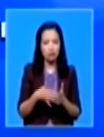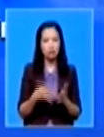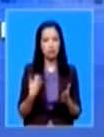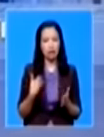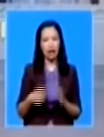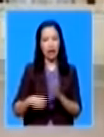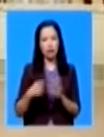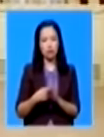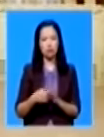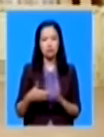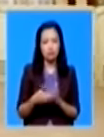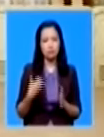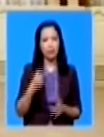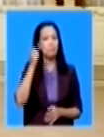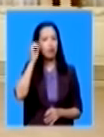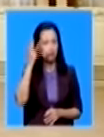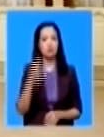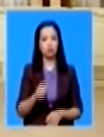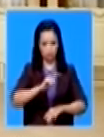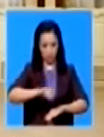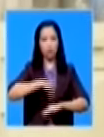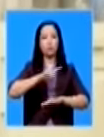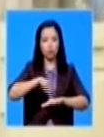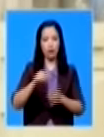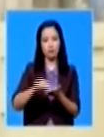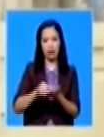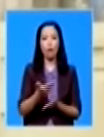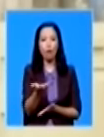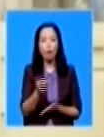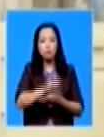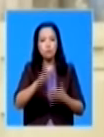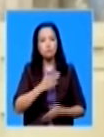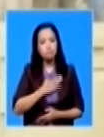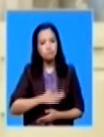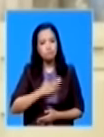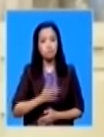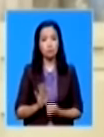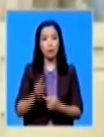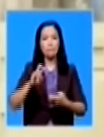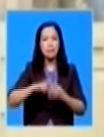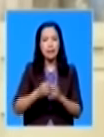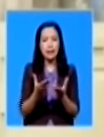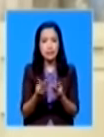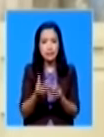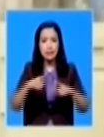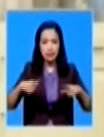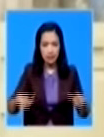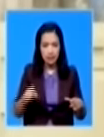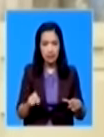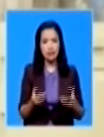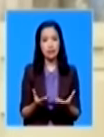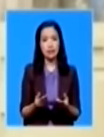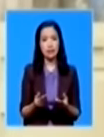งมันอาจจะไม่เข้าใจกันในบางเรื่องมันต้องใช้เวลานะในการแก้ไขก็ขอพี่น้องใจเย็นนิดนึงเช่นปัญหาเรื่องที่ดินเรื่องการออกอะไรล่